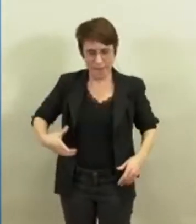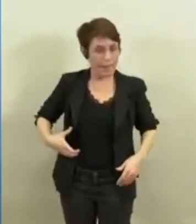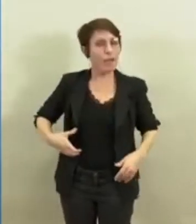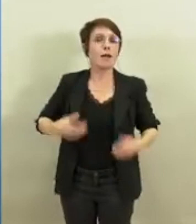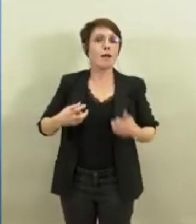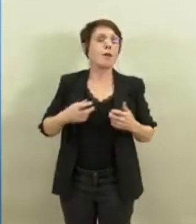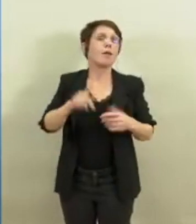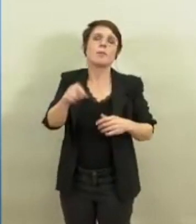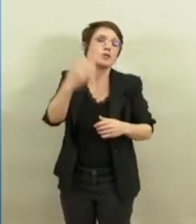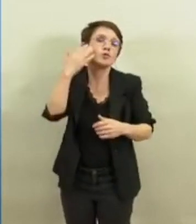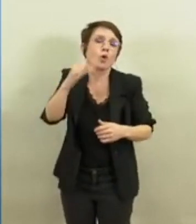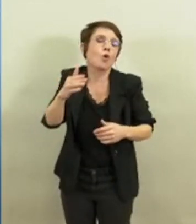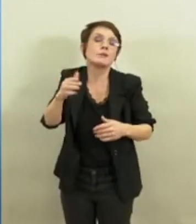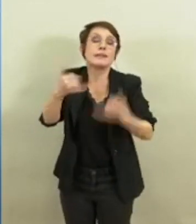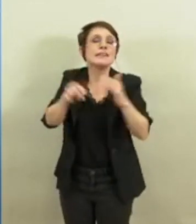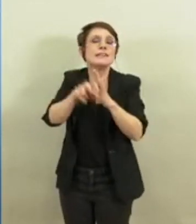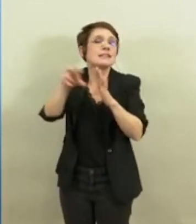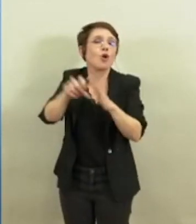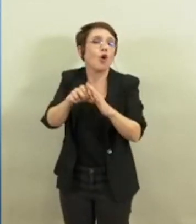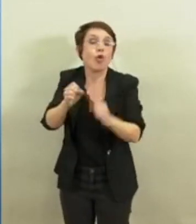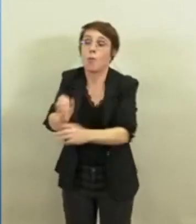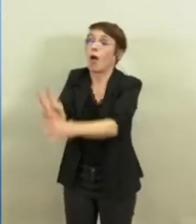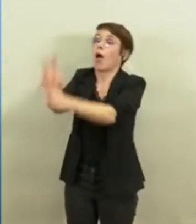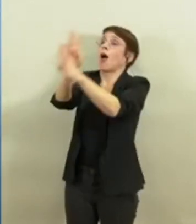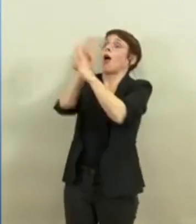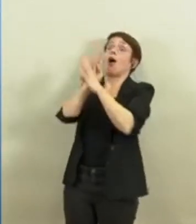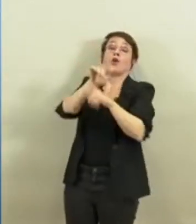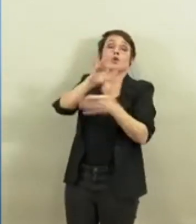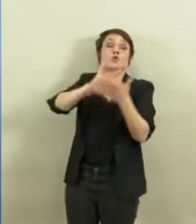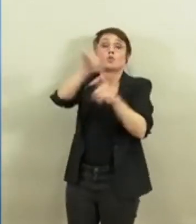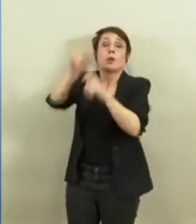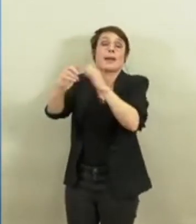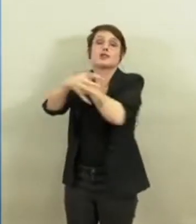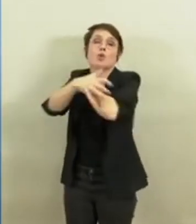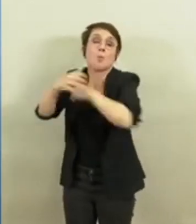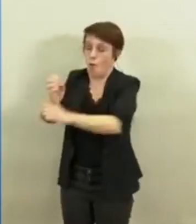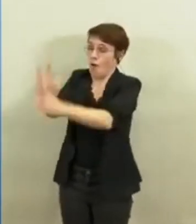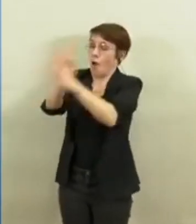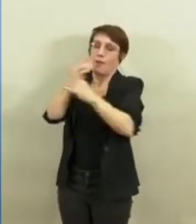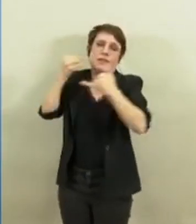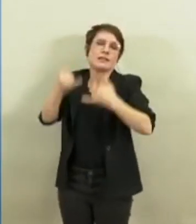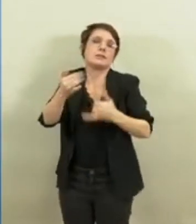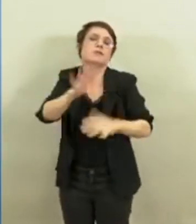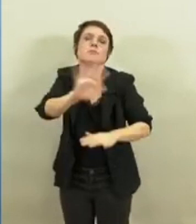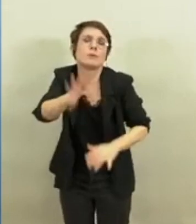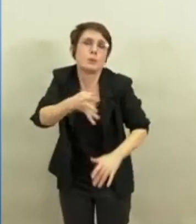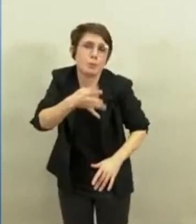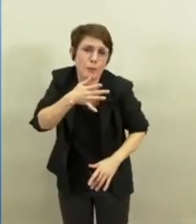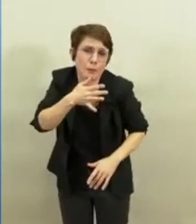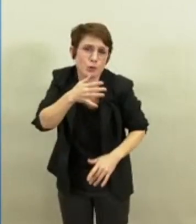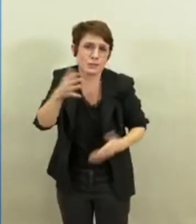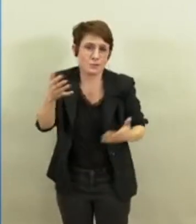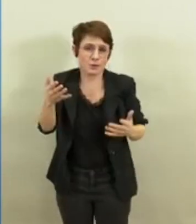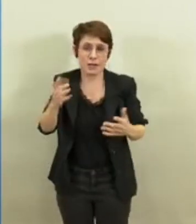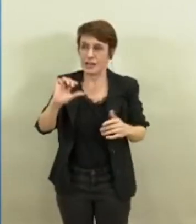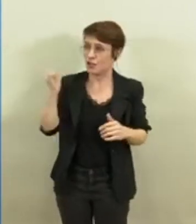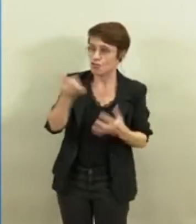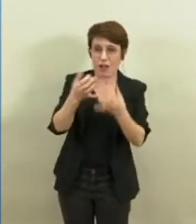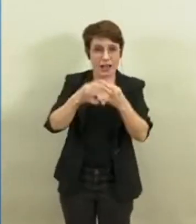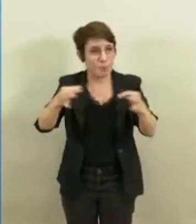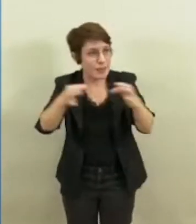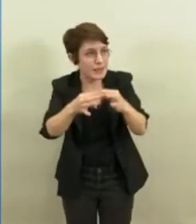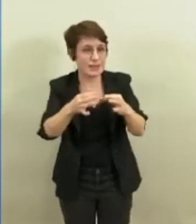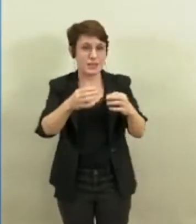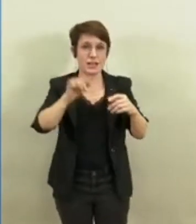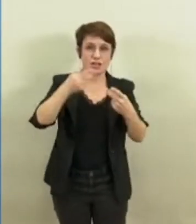c'est faux. Tout pays peut choisir et décider de qui il peut accueillir et dans quelles conditions pour que